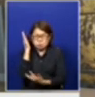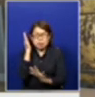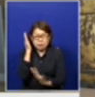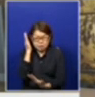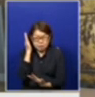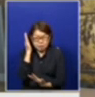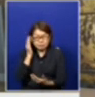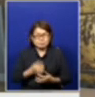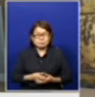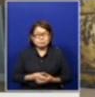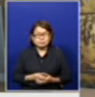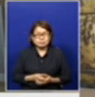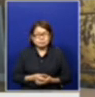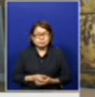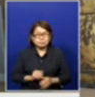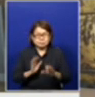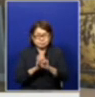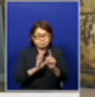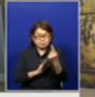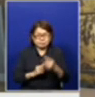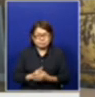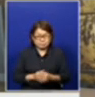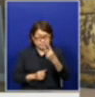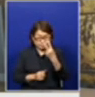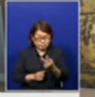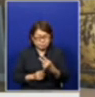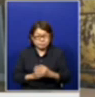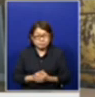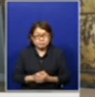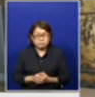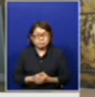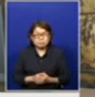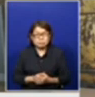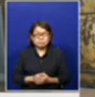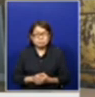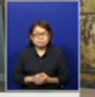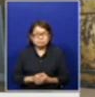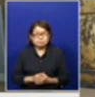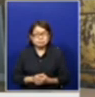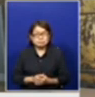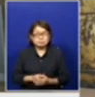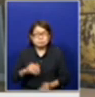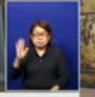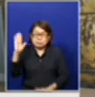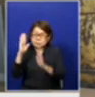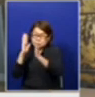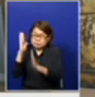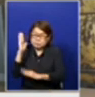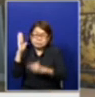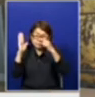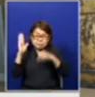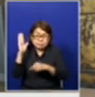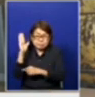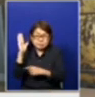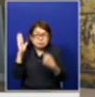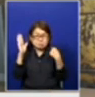ตรงนี้นะครับจะมีคลองอยู่2 เส้นแล้วก็เส้นเล็กอีก2 เส้นเป็น4 เส้นต่อ